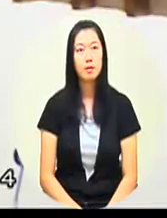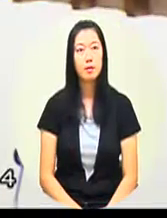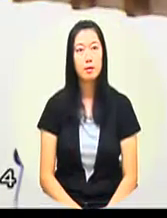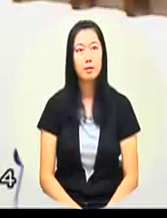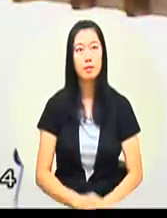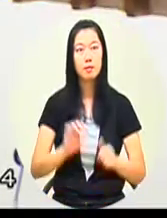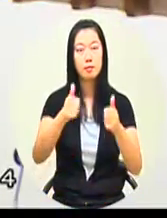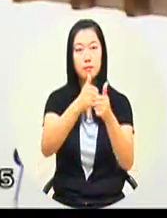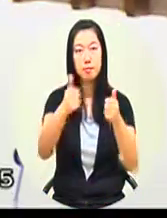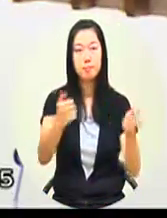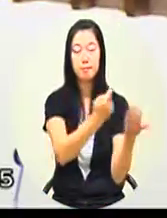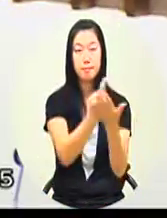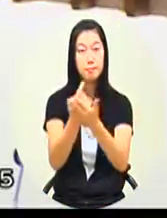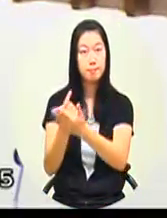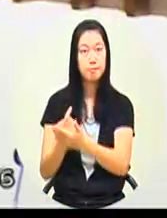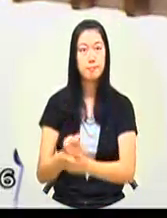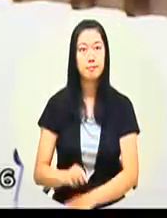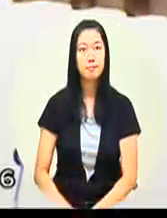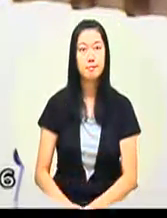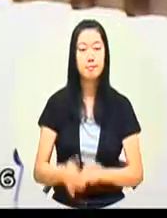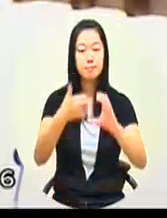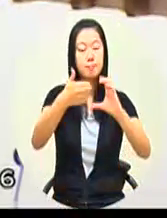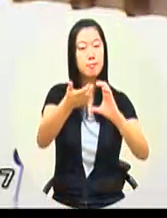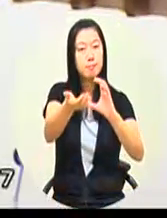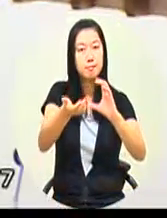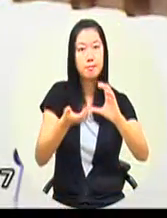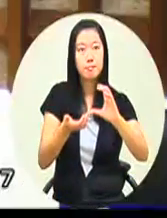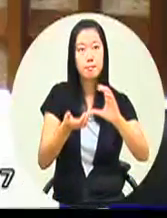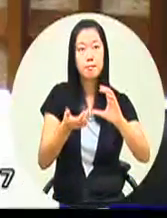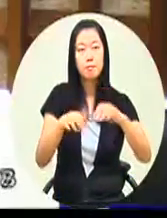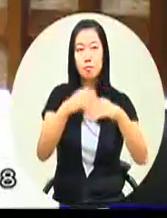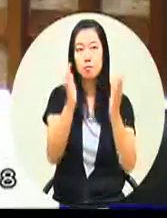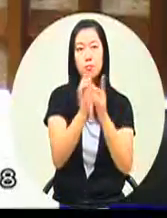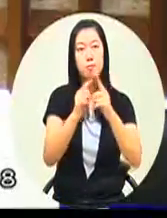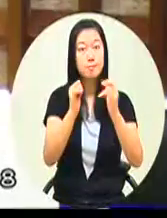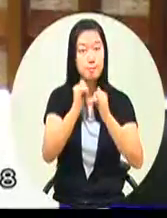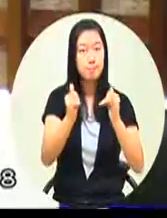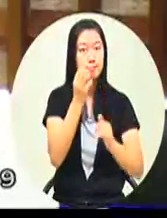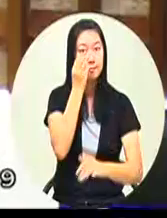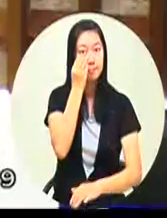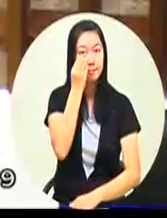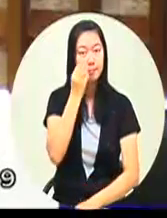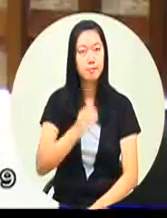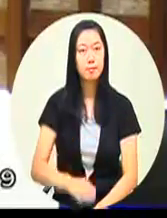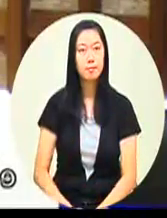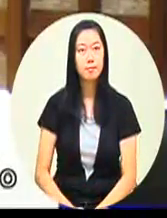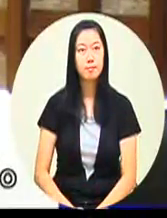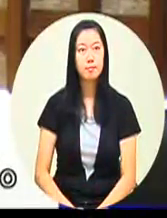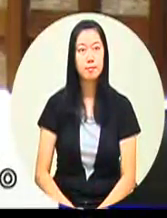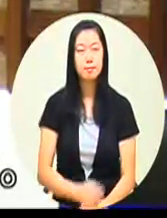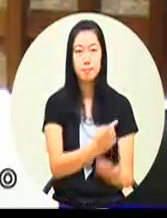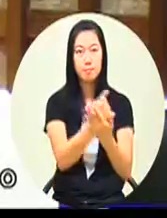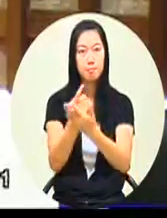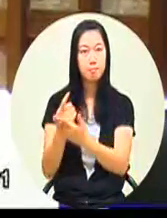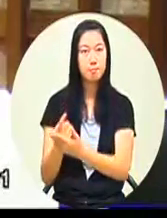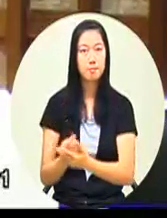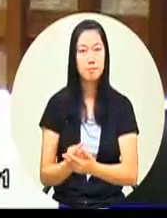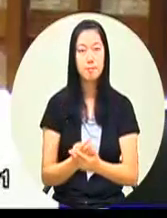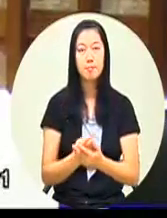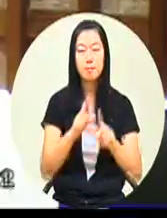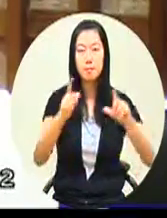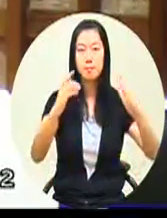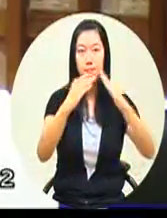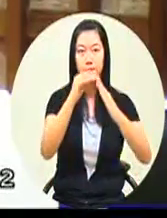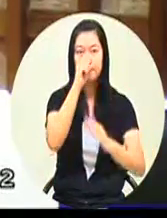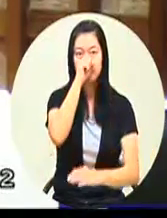会各位同仁电视片所有这个市民朋友，大家鸿运快乐，大家好